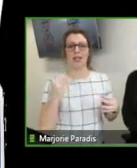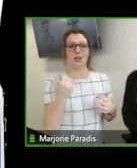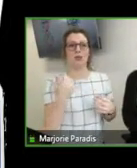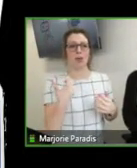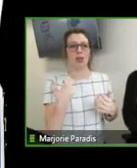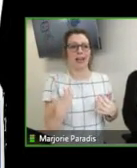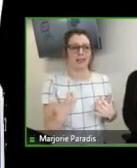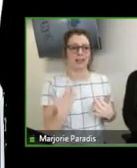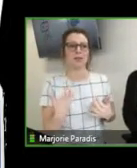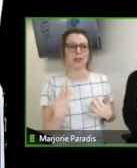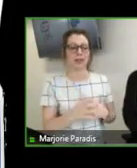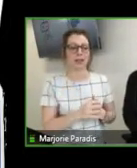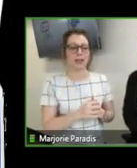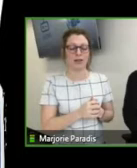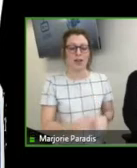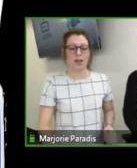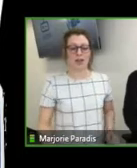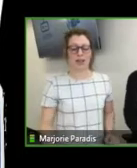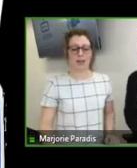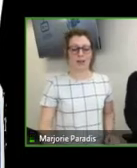les issues démocratiques ou